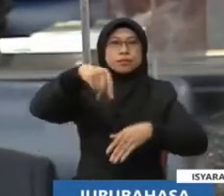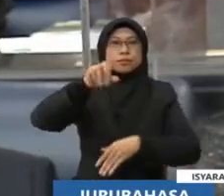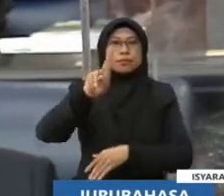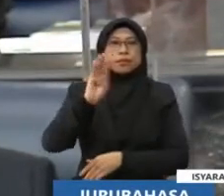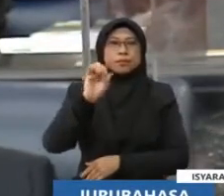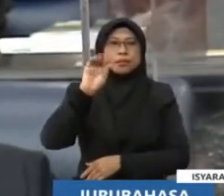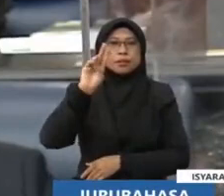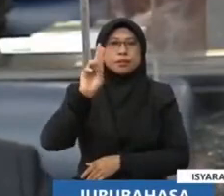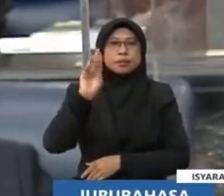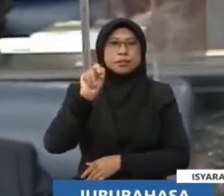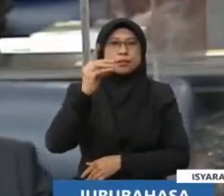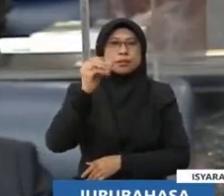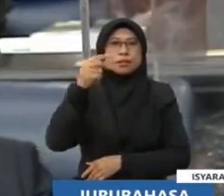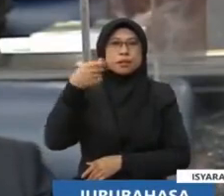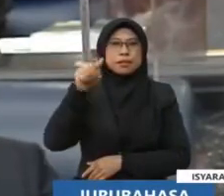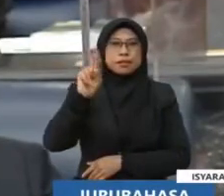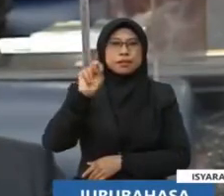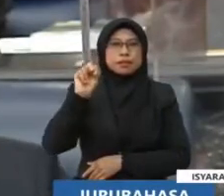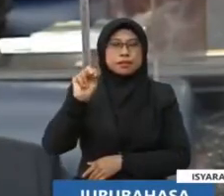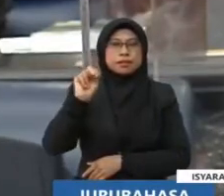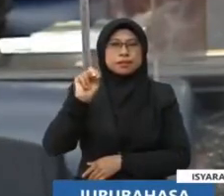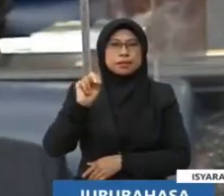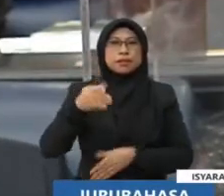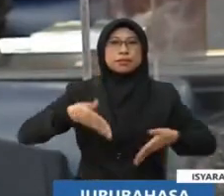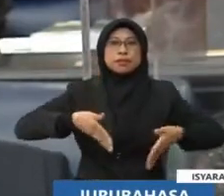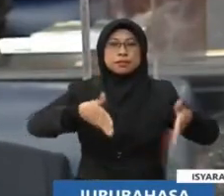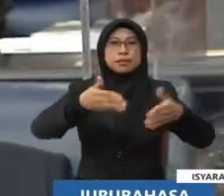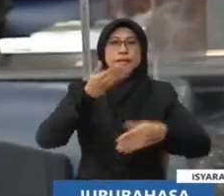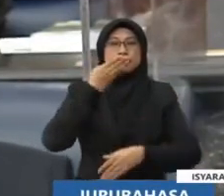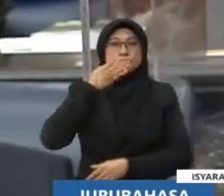bawah kuasa PBT seperti Jalan Tunku Abdul